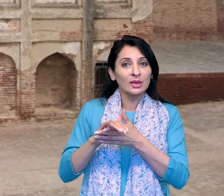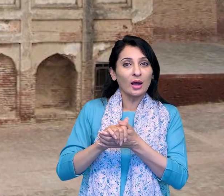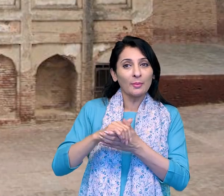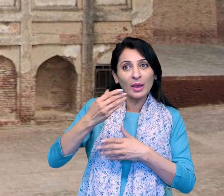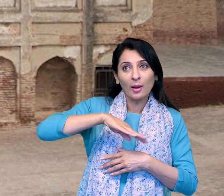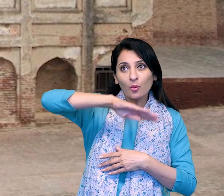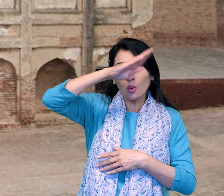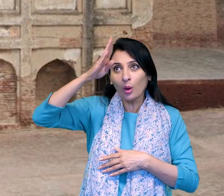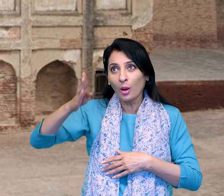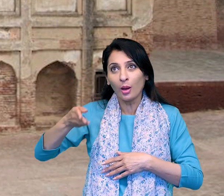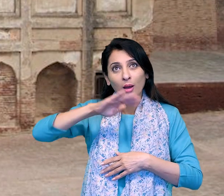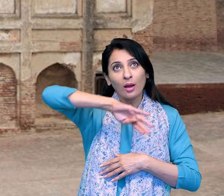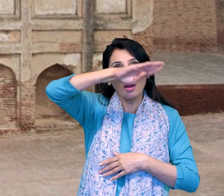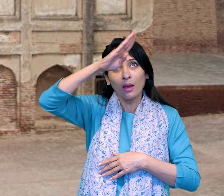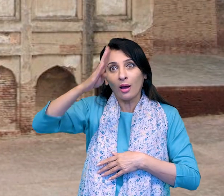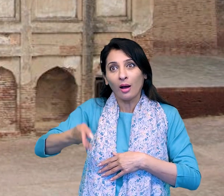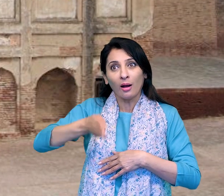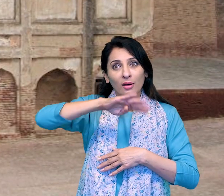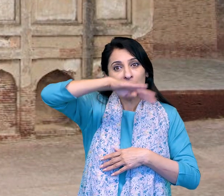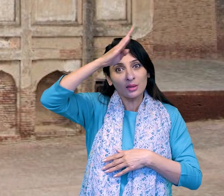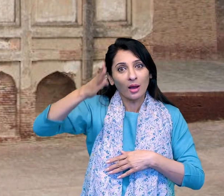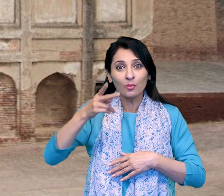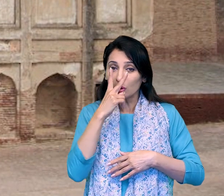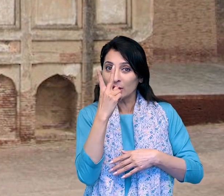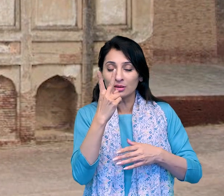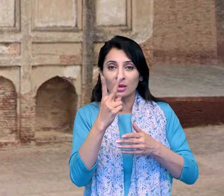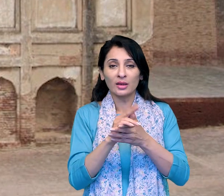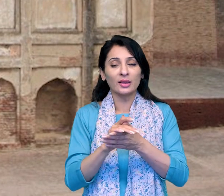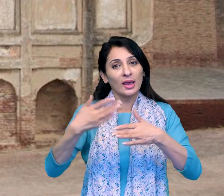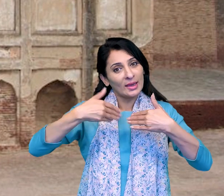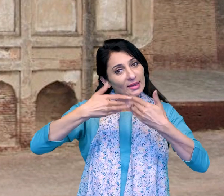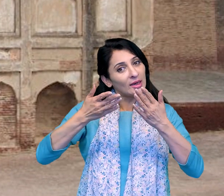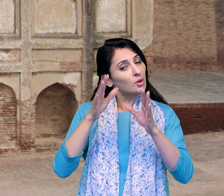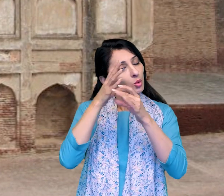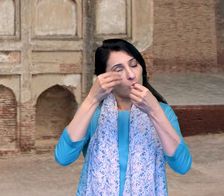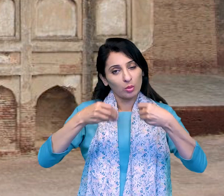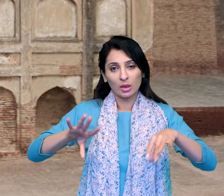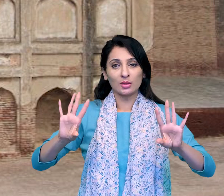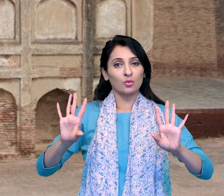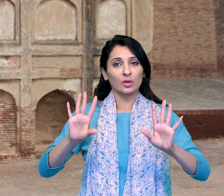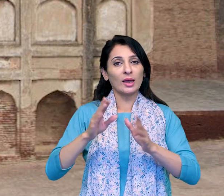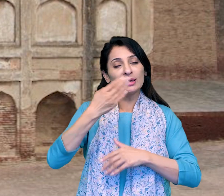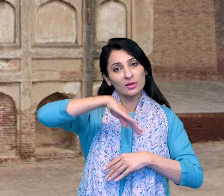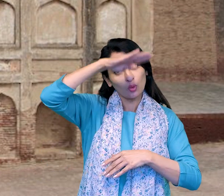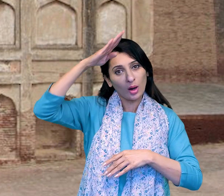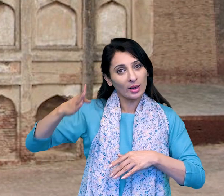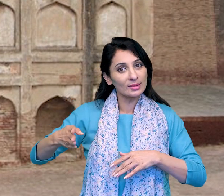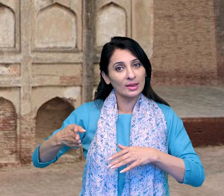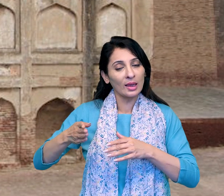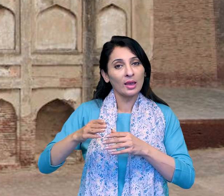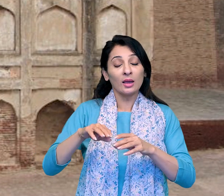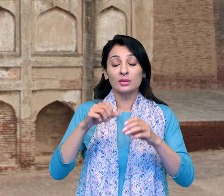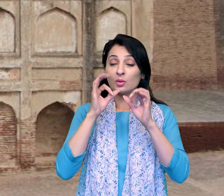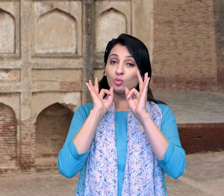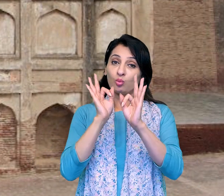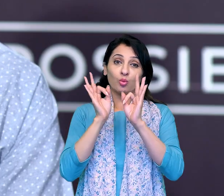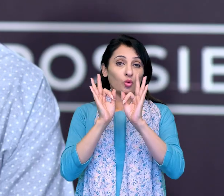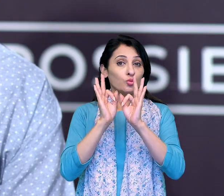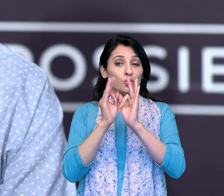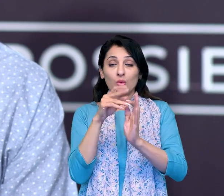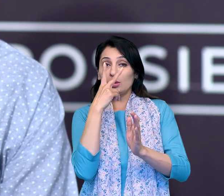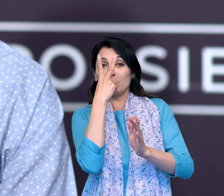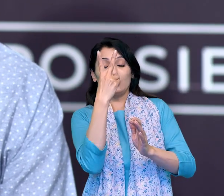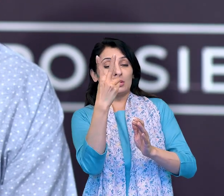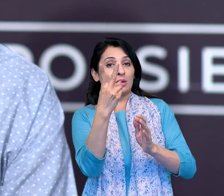राइट साइड पर जो अकबरी गेट की आर्ट्स है ये गेट जो है वो डिमोलिश हो चुका है unhaadam हो चुका है लेकिन ये आर्ट्स जो है ये आपको एक बहुत खूबसूरत